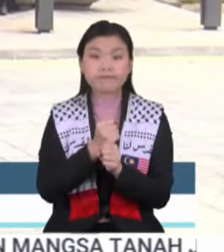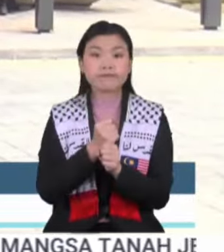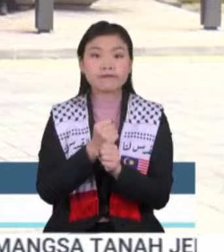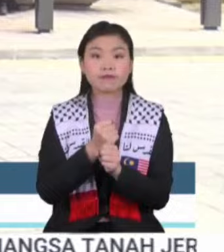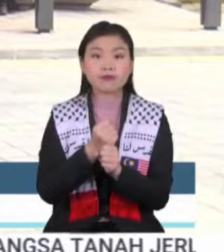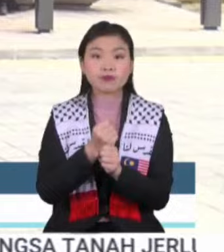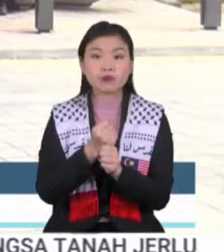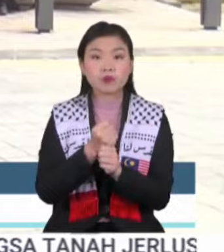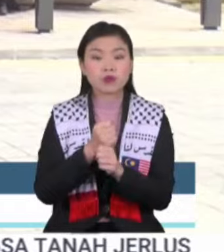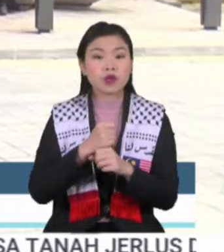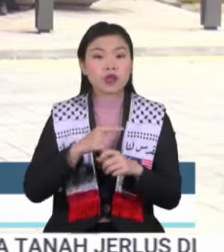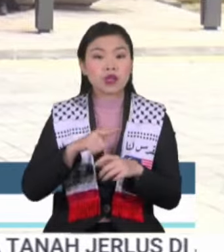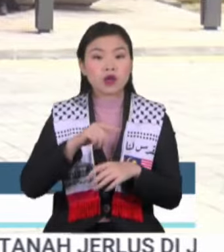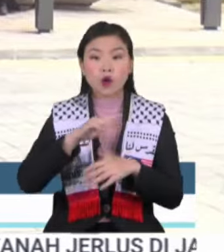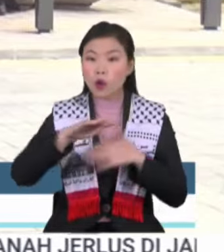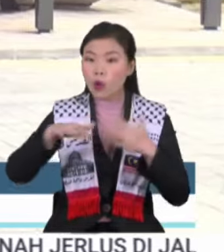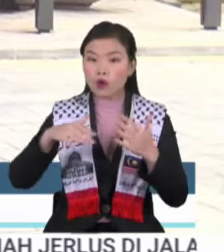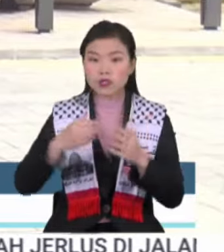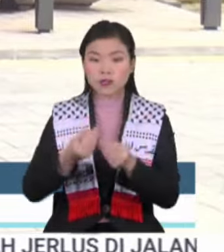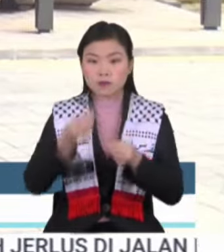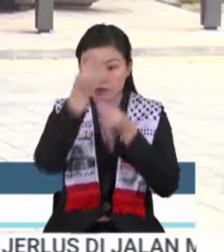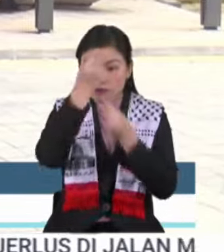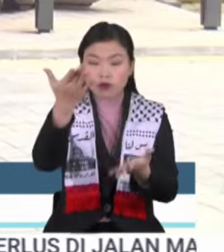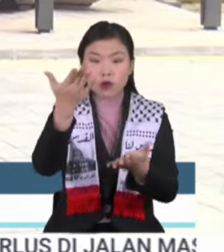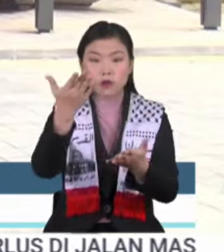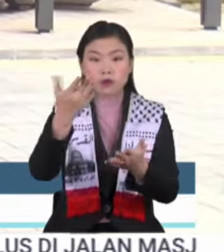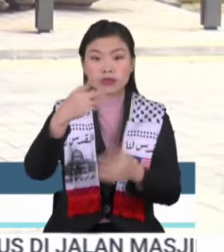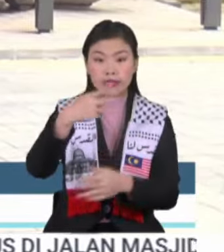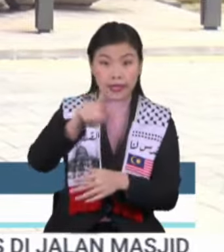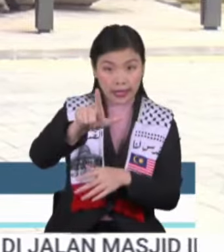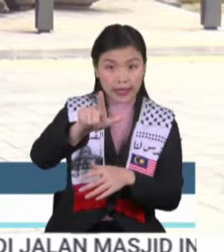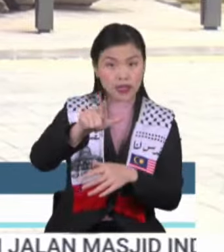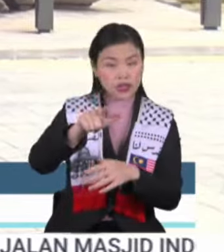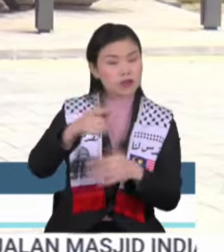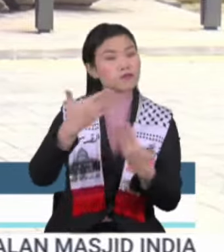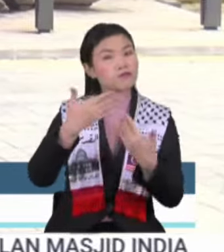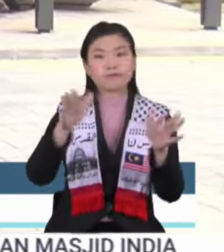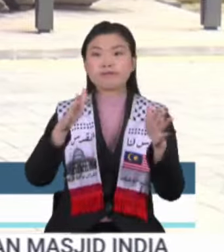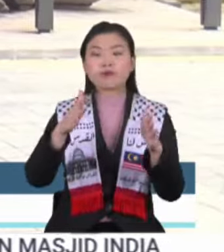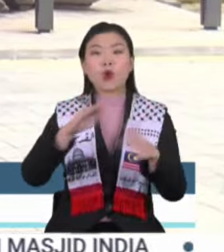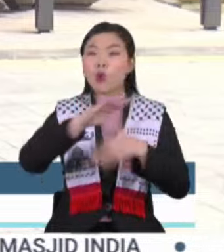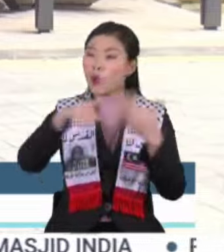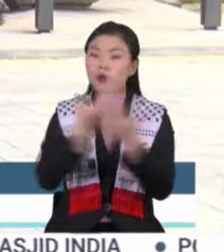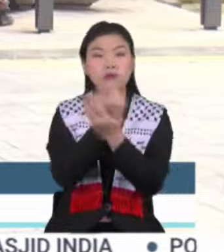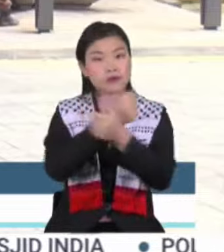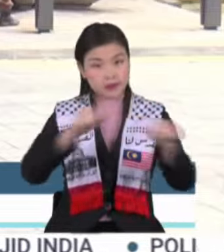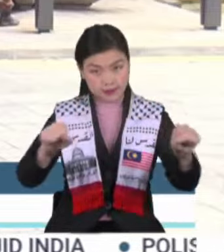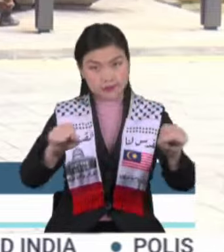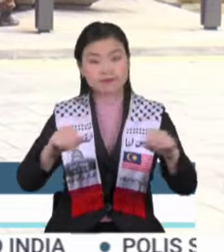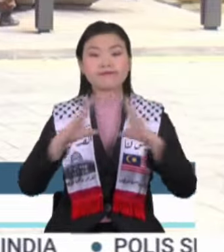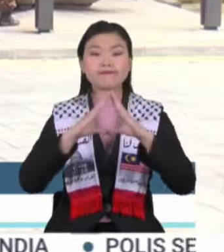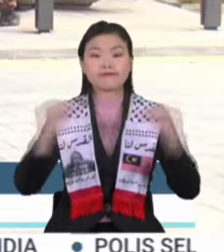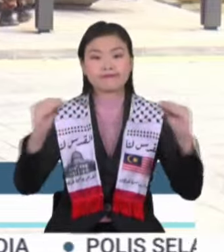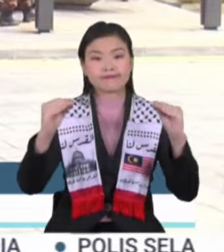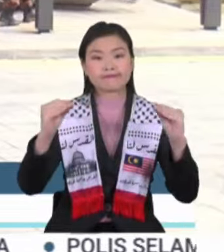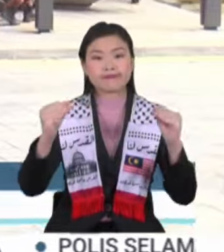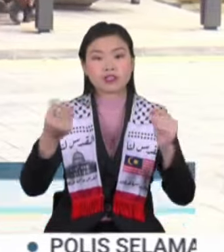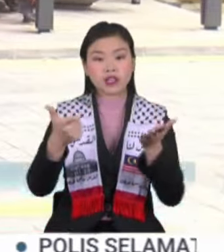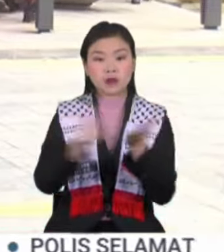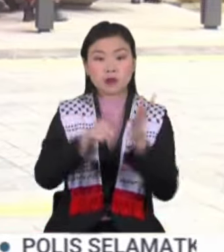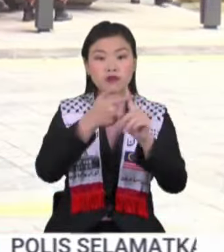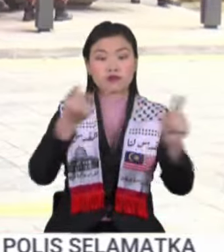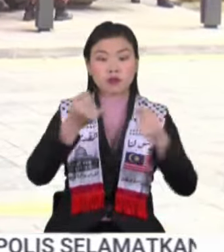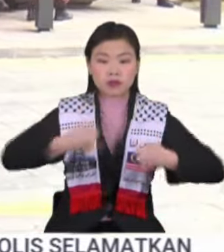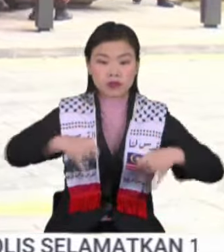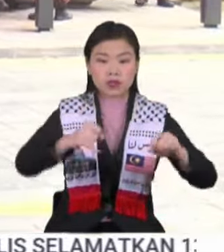orang ramai dalam sidang media tadi, Kuala Lumpur secara amnya adalah selamat. Baik, itu sahaja yang saya dapat kongsikan dari Jalan Masjid